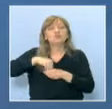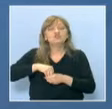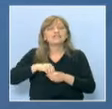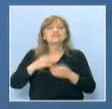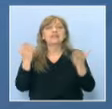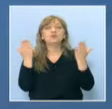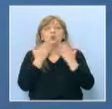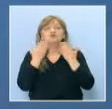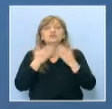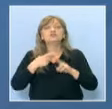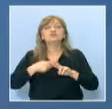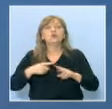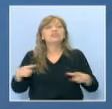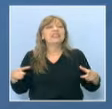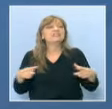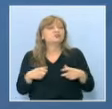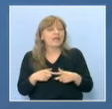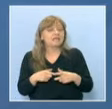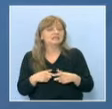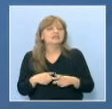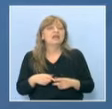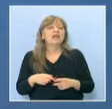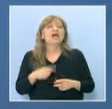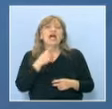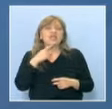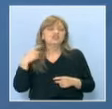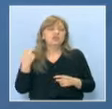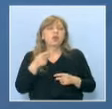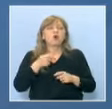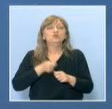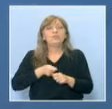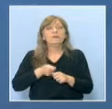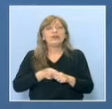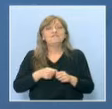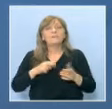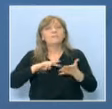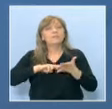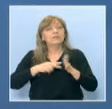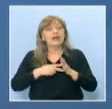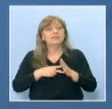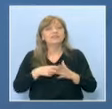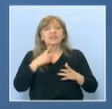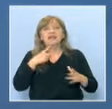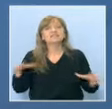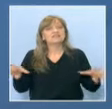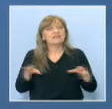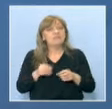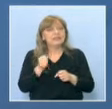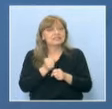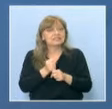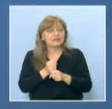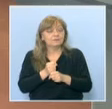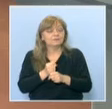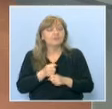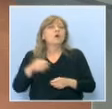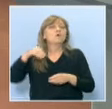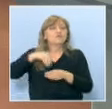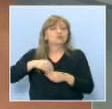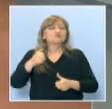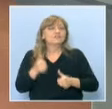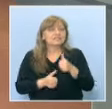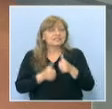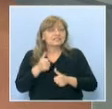настоятелство. Ежегодно правим план за съвместна работа. Дори се включват и в състезанията,